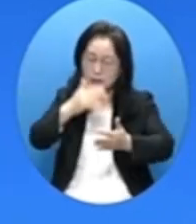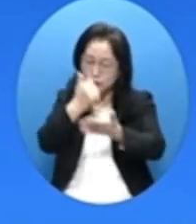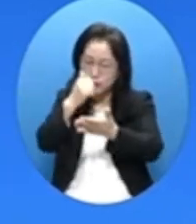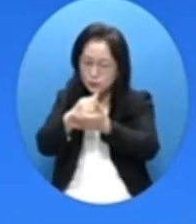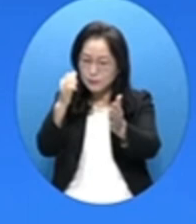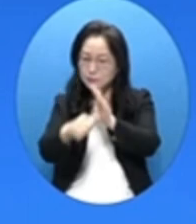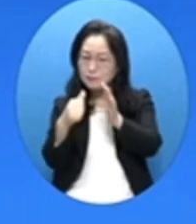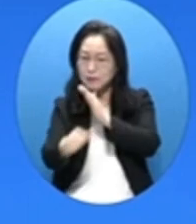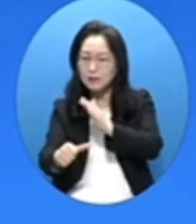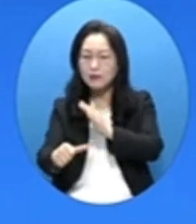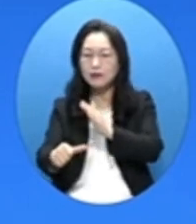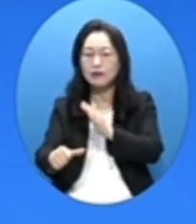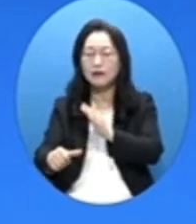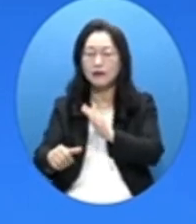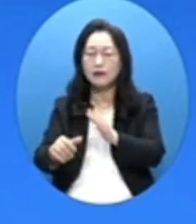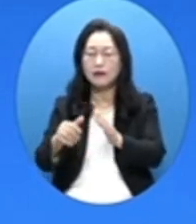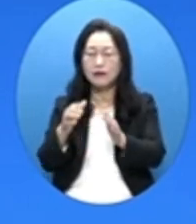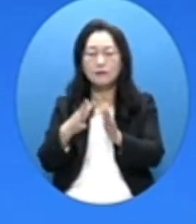그래서